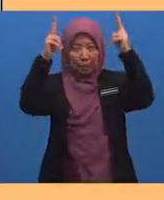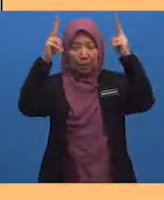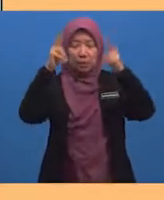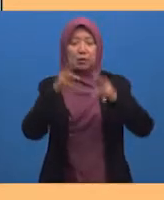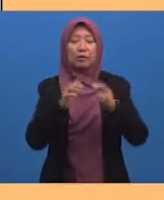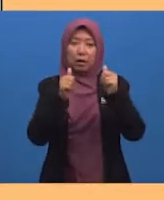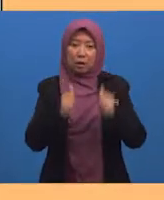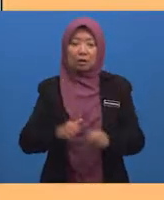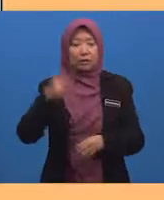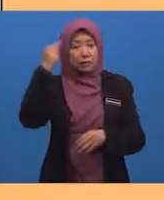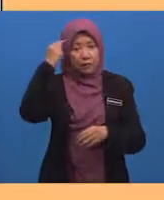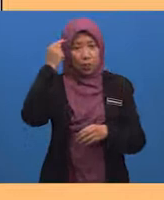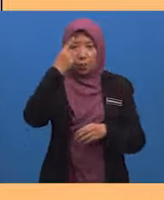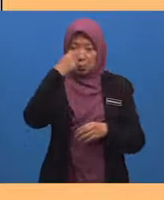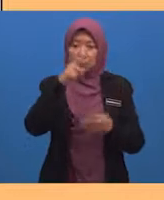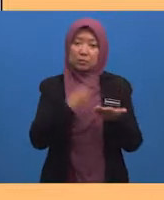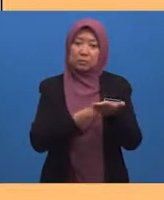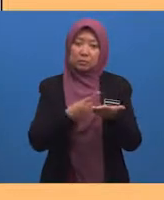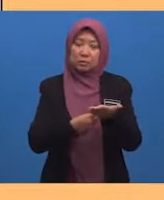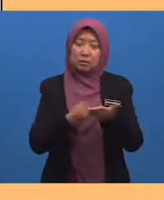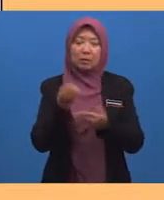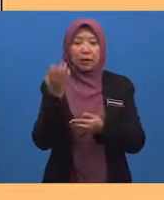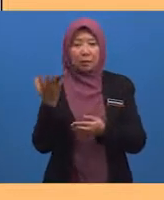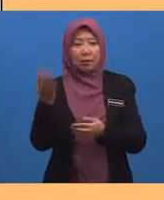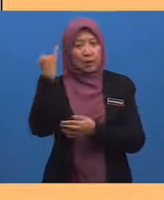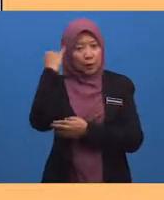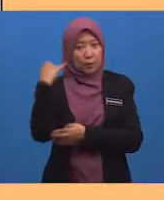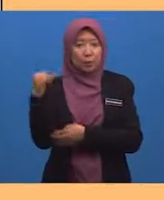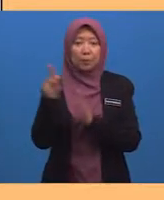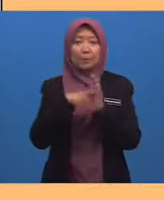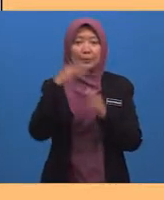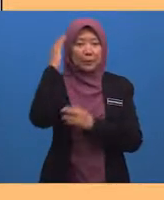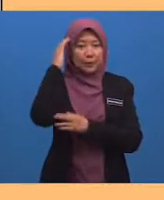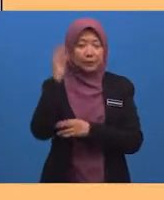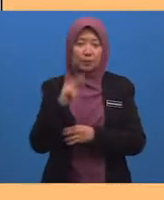fikir untuk membahas dan mengembangkan ilmu pengetahuan.